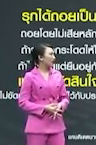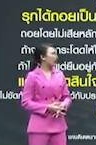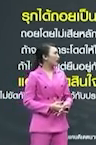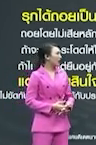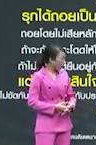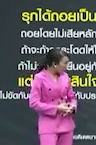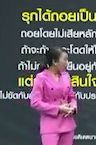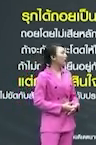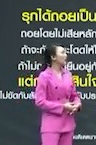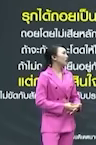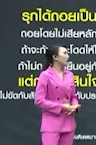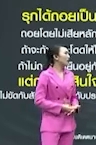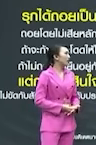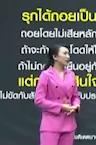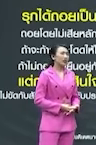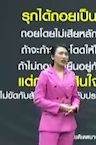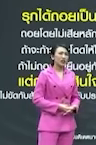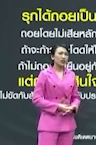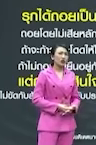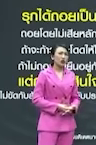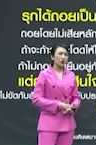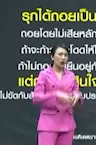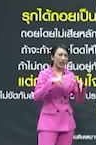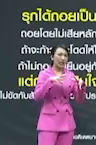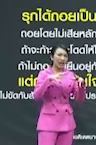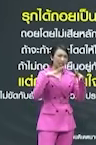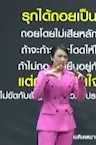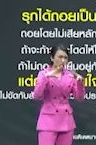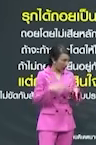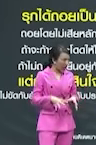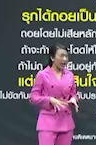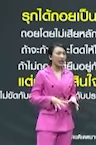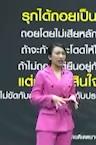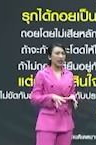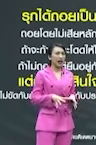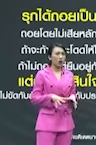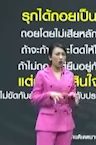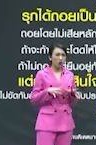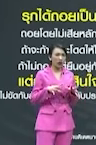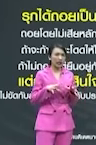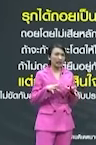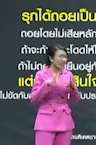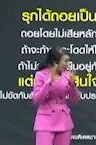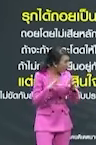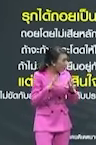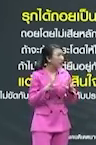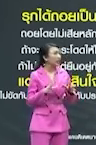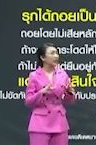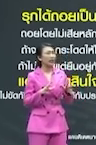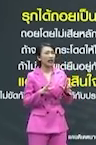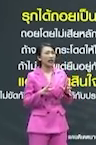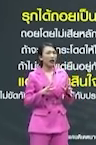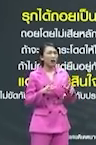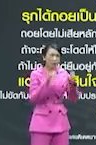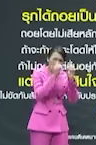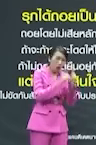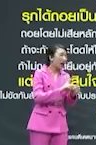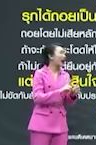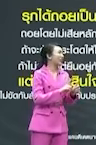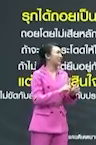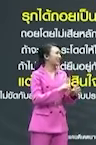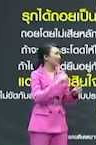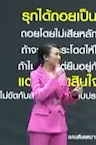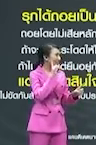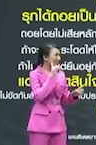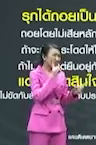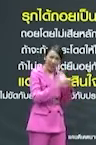เซ็น MOUตั้งแต่พฤษภาคมจนวินาทีสุดท้ายนะคะโหวตกันเช้าวันนี้นะคะเมื่อ